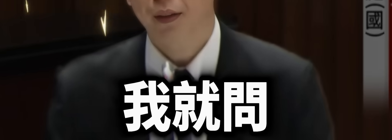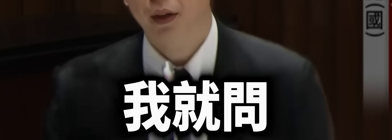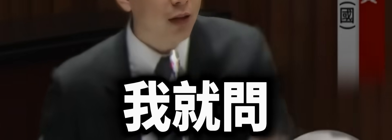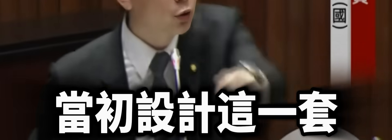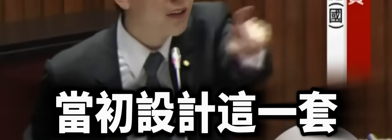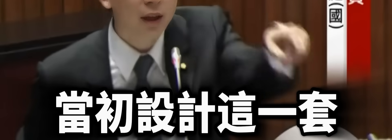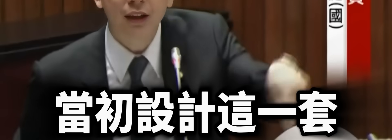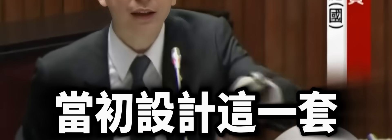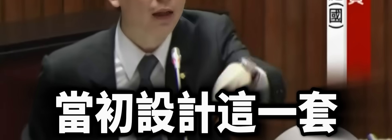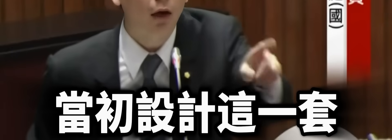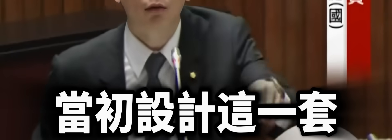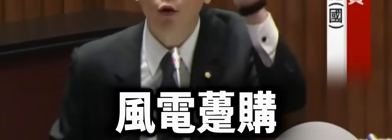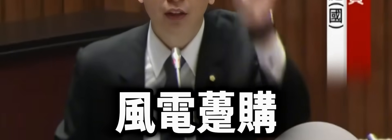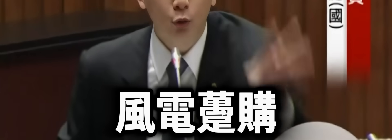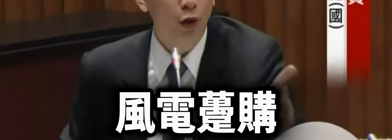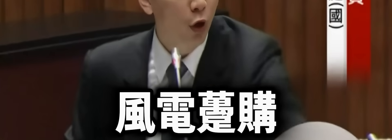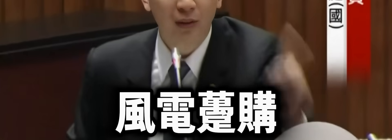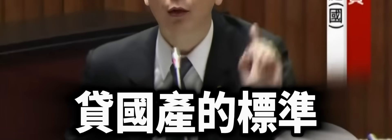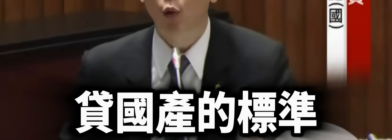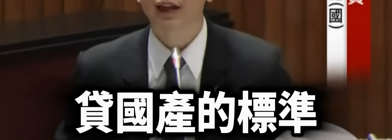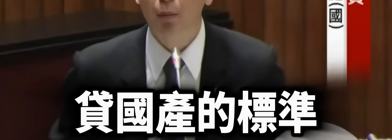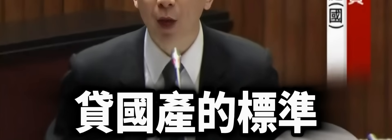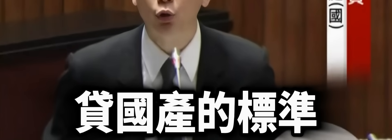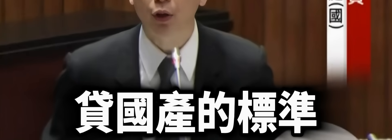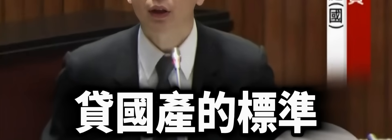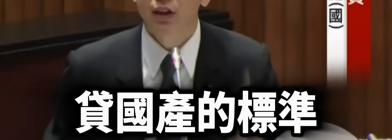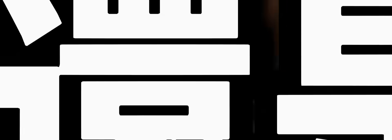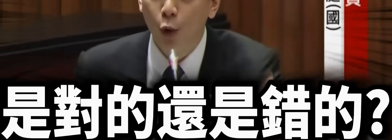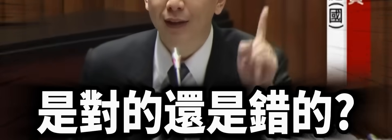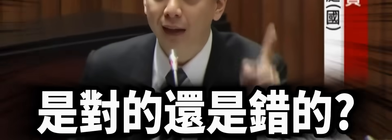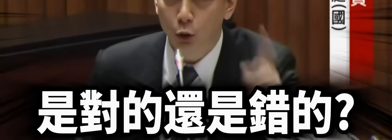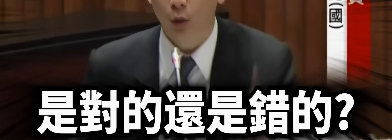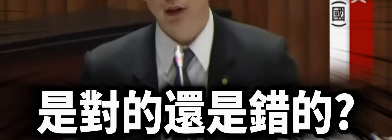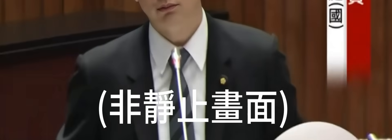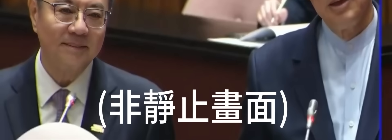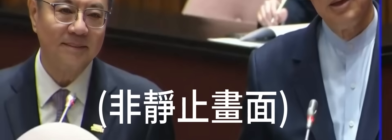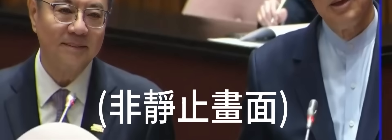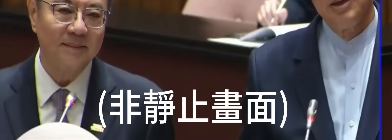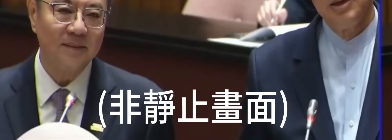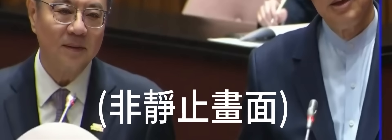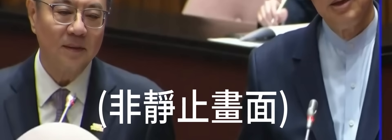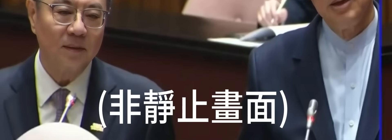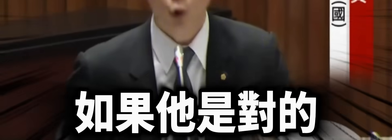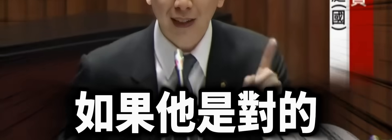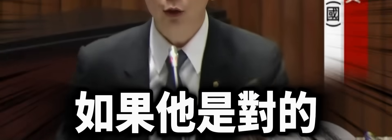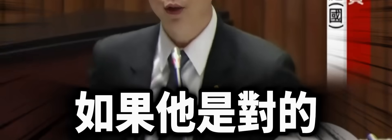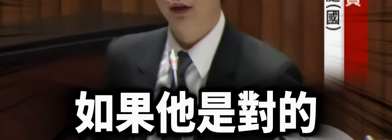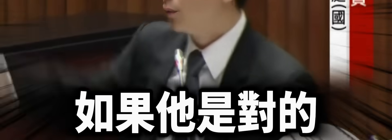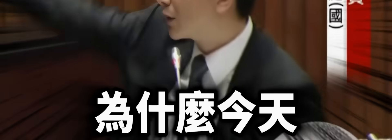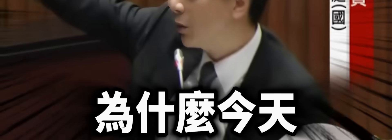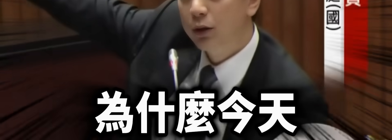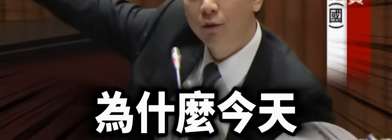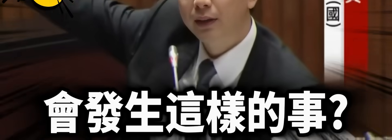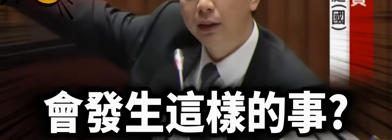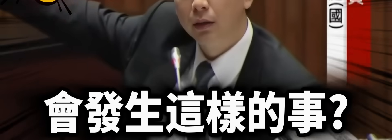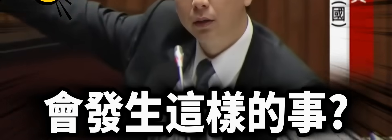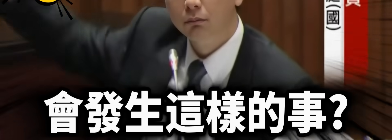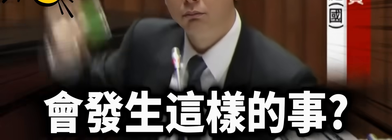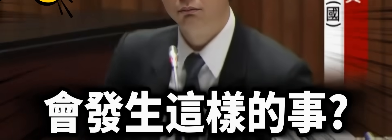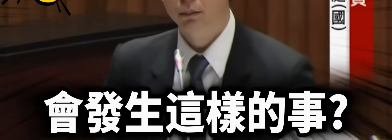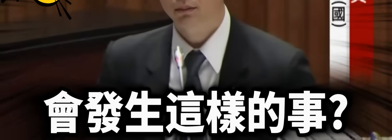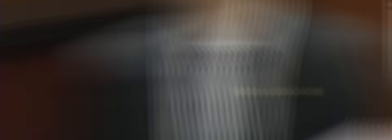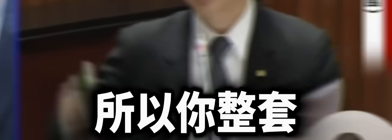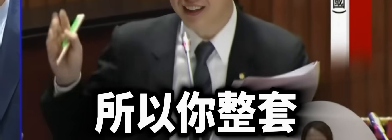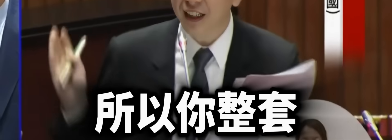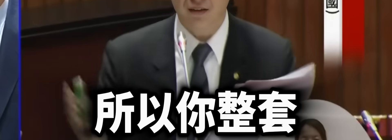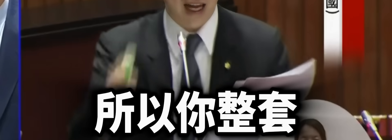就问你，当初设计这一套风电趸购带国产的标准是对的还是错的？如果他是对的，为什么今天会 国内产业